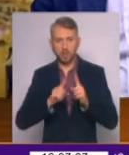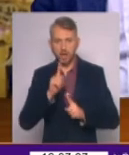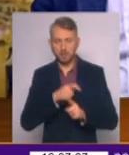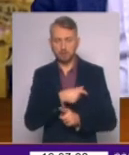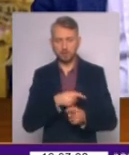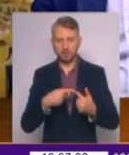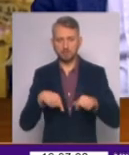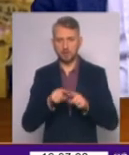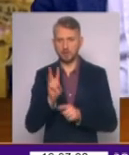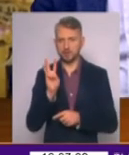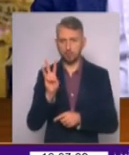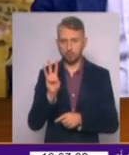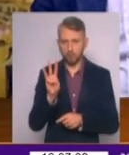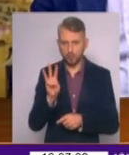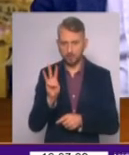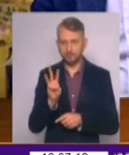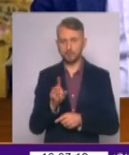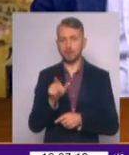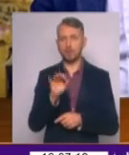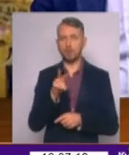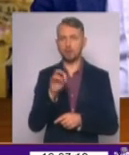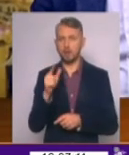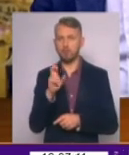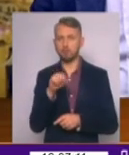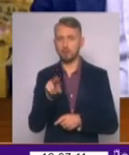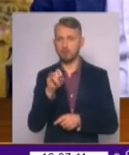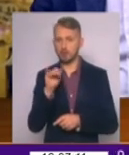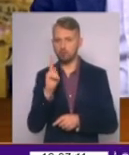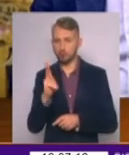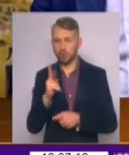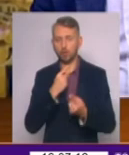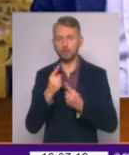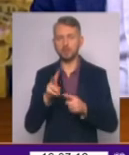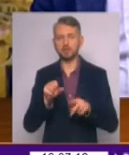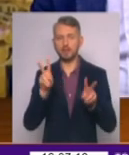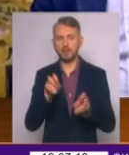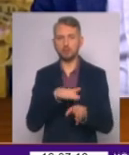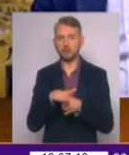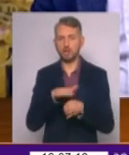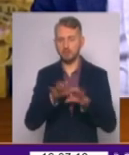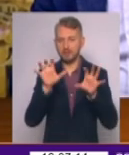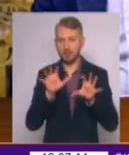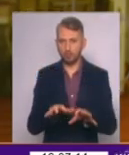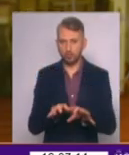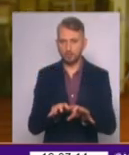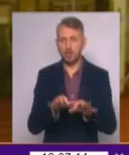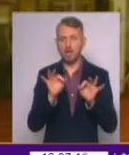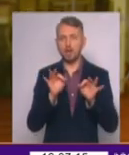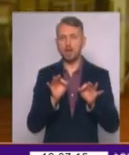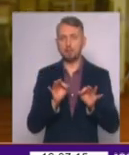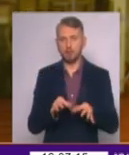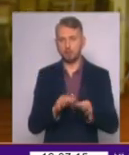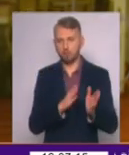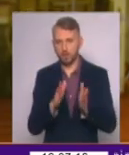фракції Всеукраїнське об'єднання «Свобода» пан Олег Бондарчук. Ми сьогодні говорили на тему дотримання законності, правопорядку та запобігання корупції, на